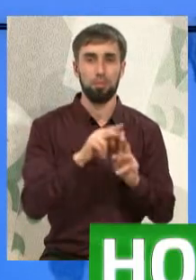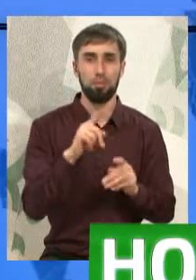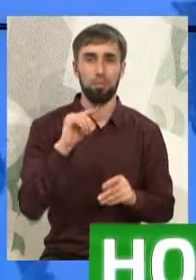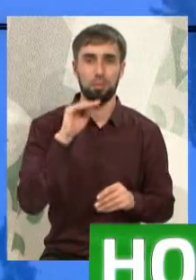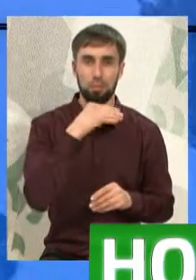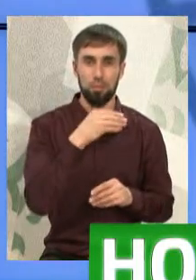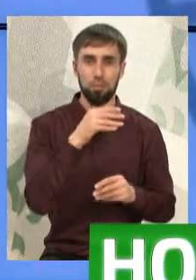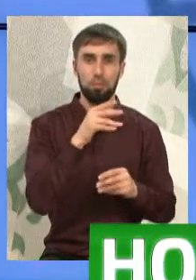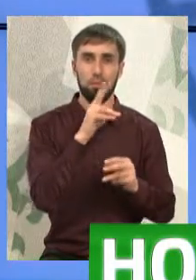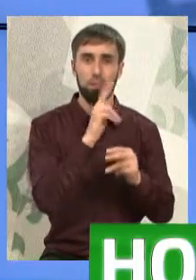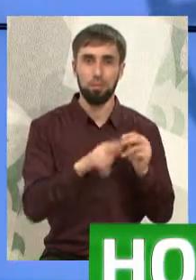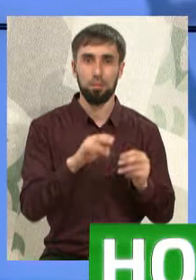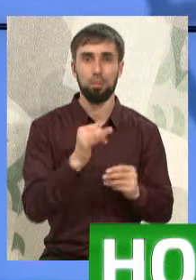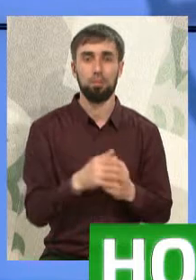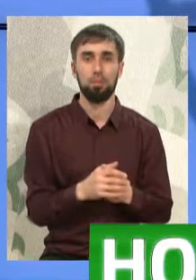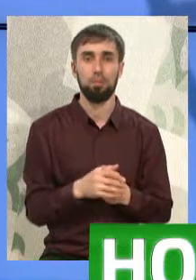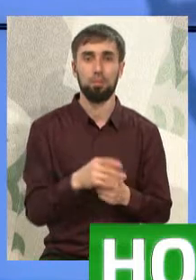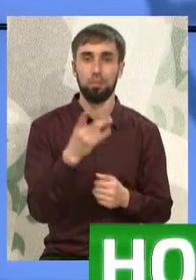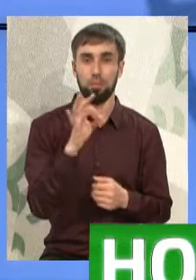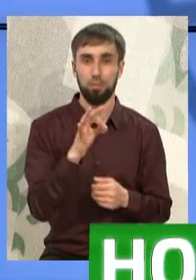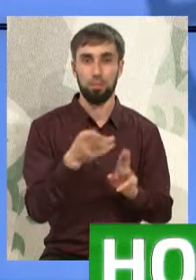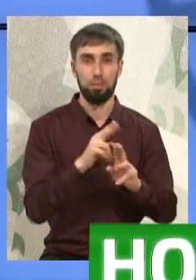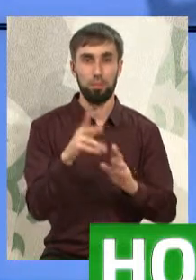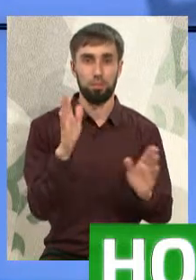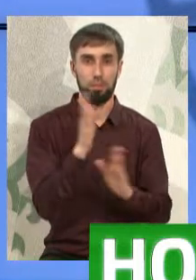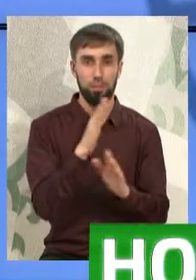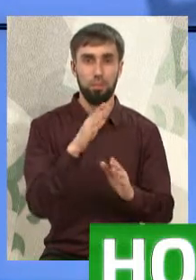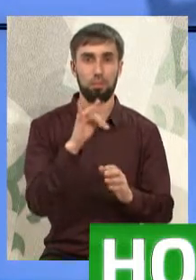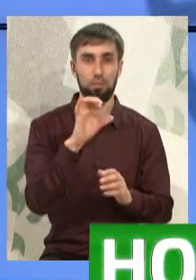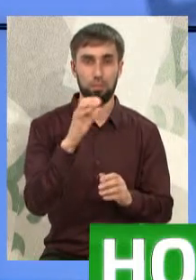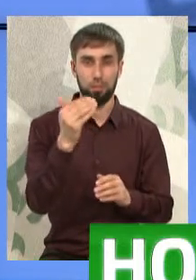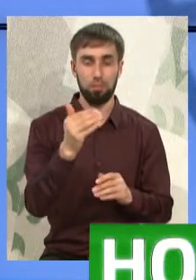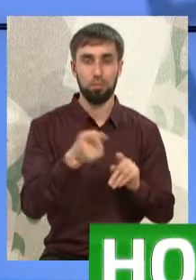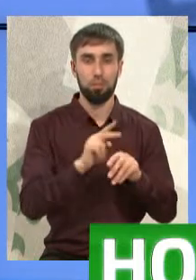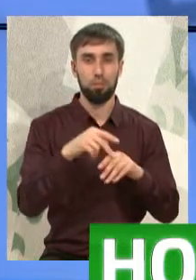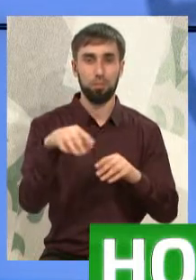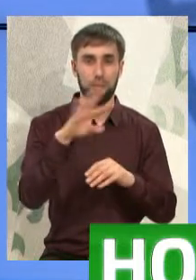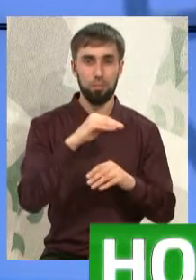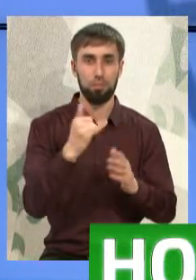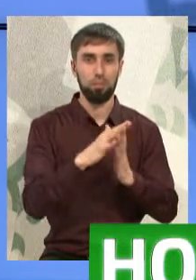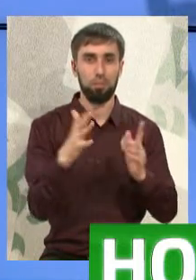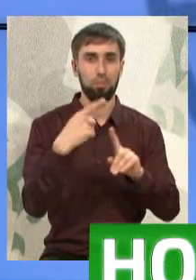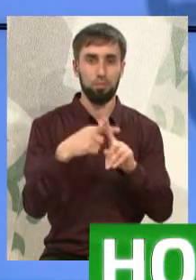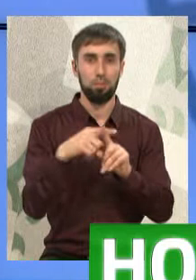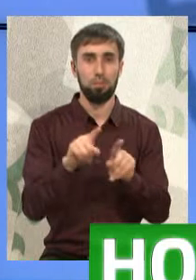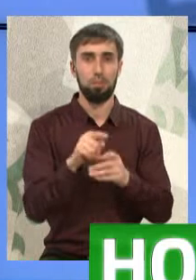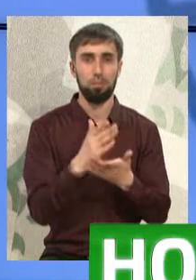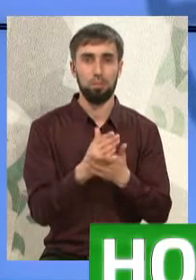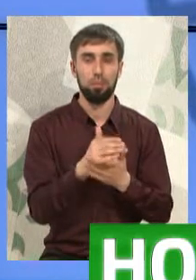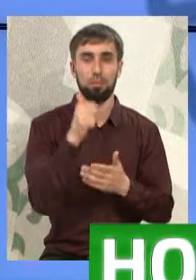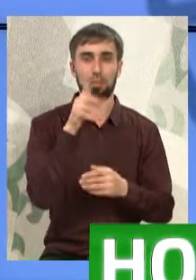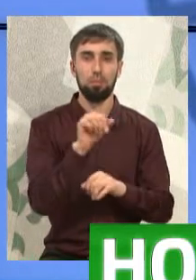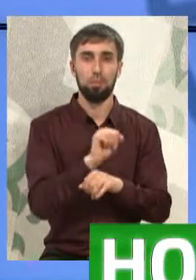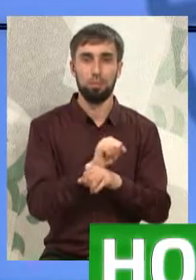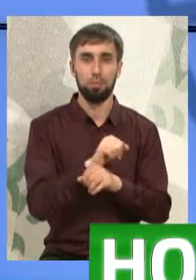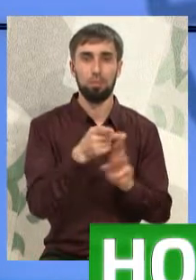вирус негативно повлиял на все. Но даже в пандемические времена можно найти и плюсы. Вот самый большой из них. Из-за остановки